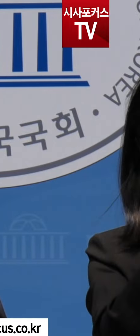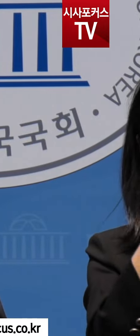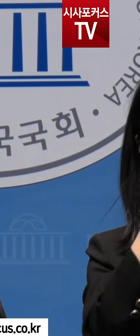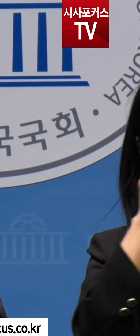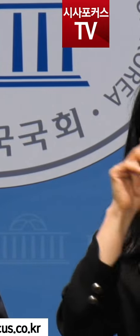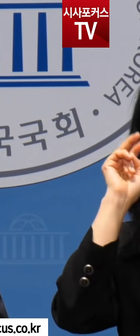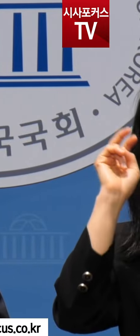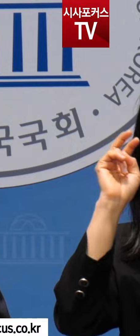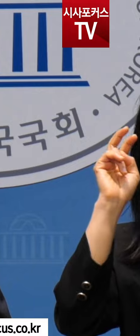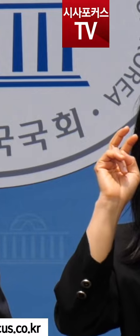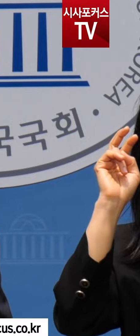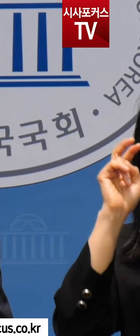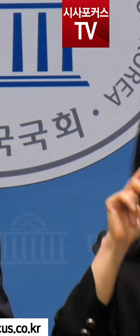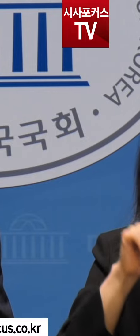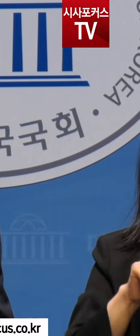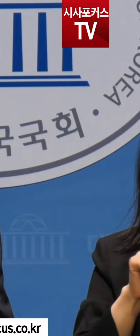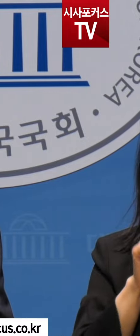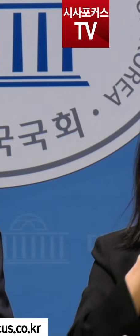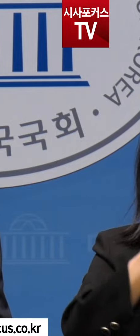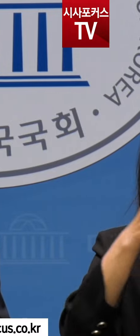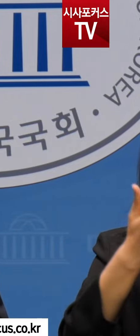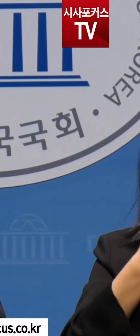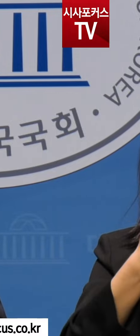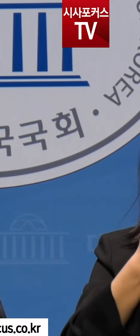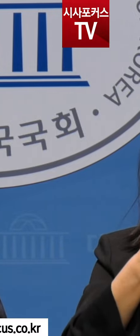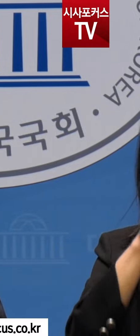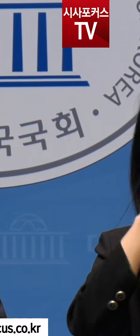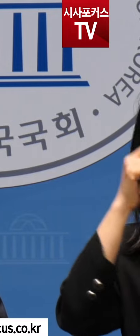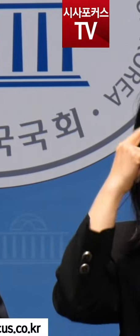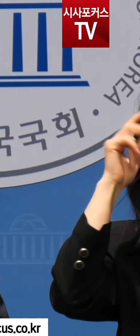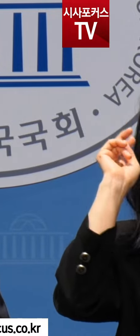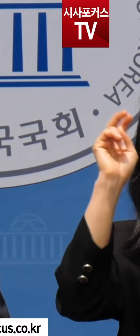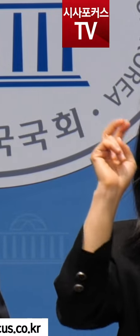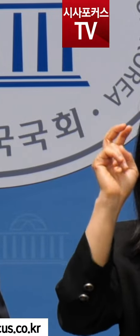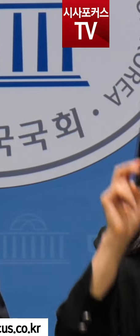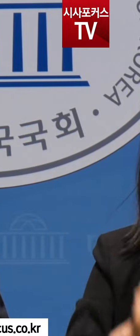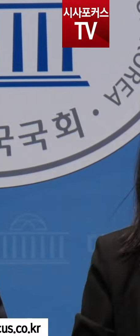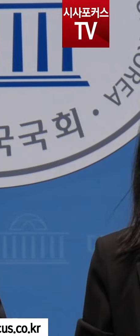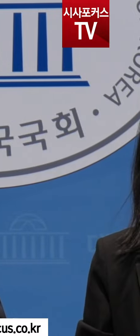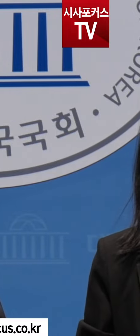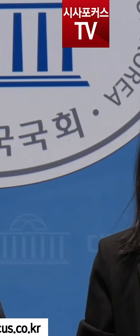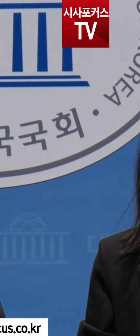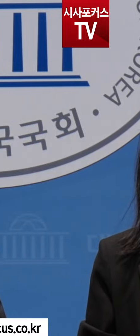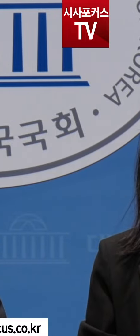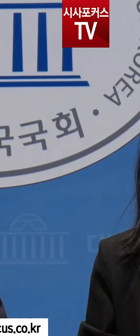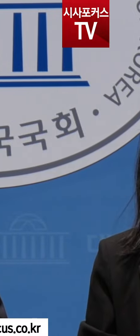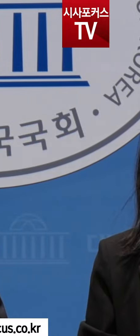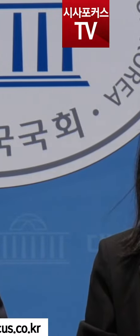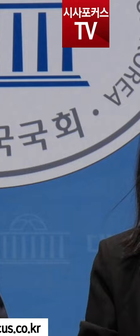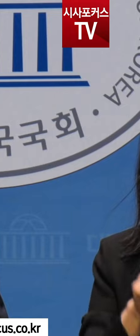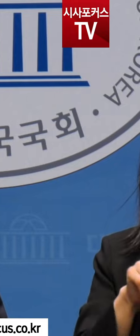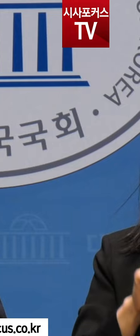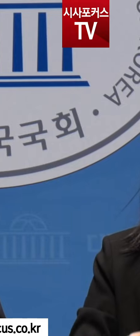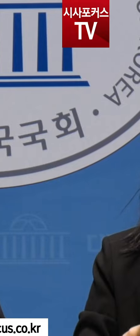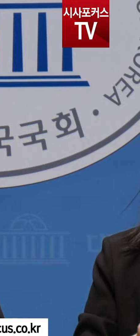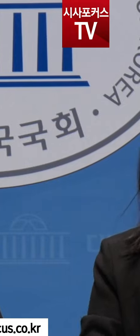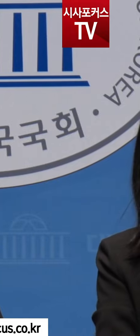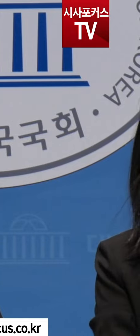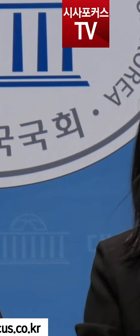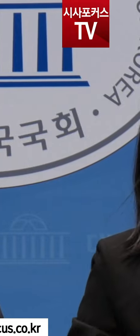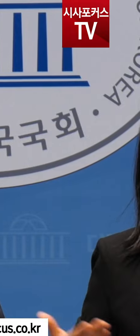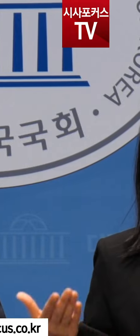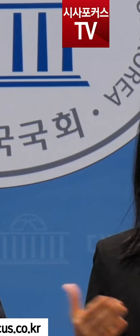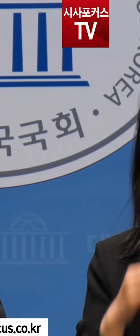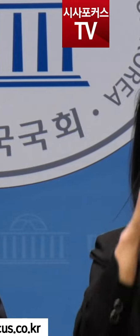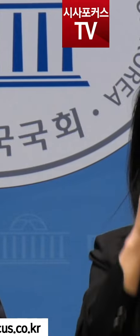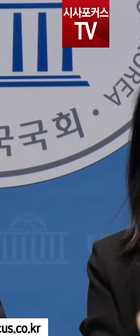협의를 통해서 대통령실의 어떤 지시를 통해서 이루어지는 일이라고 볼 수밖에 없습니다. 여기에 대해서 저희들이